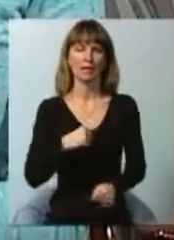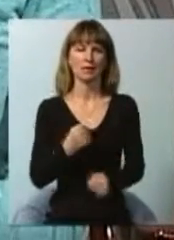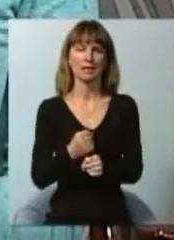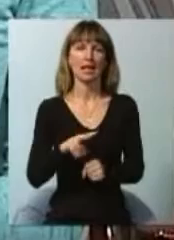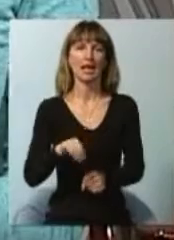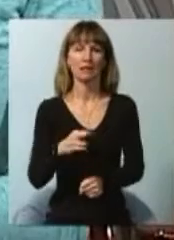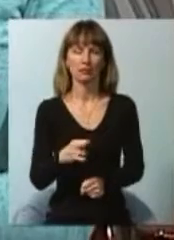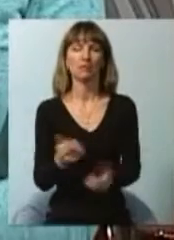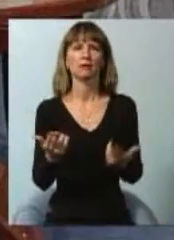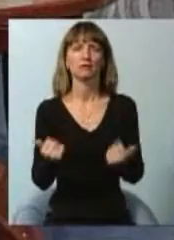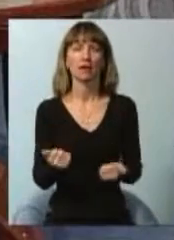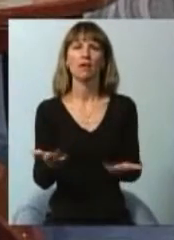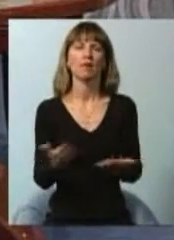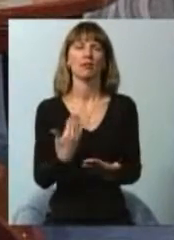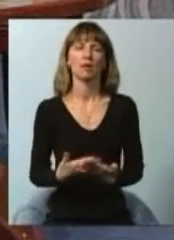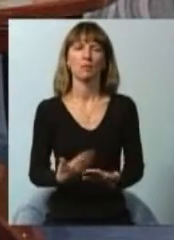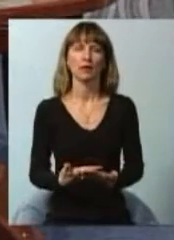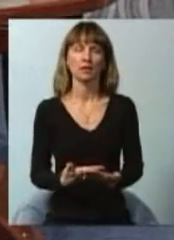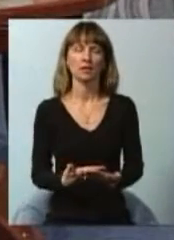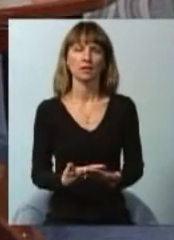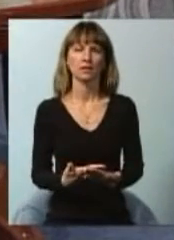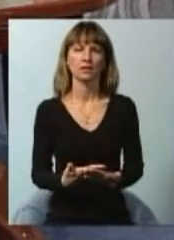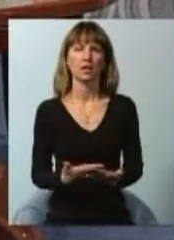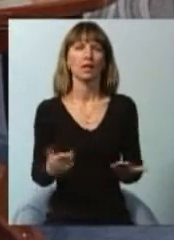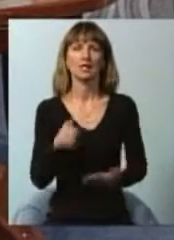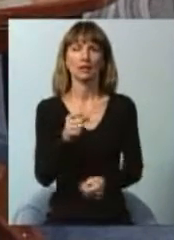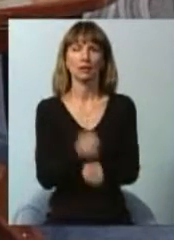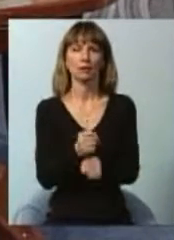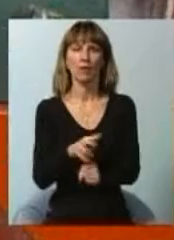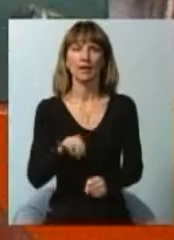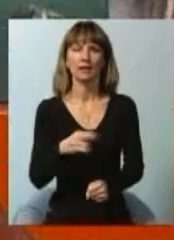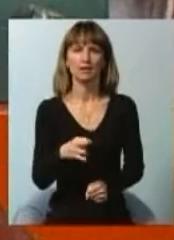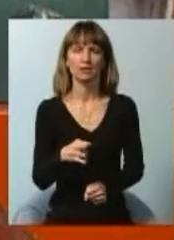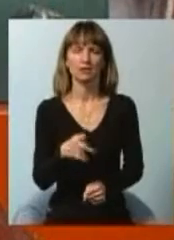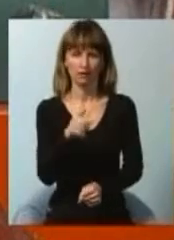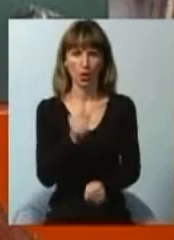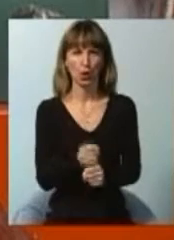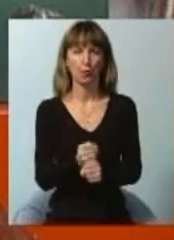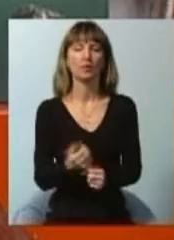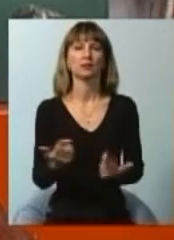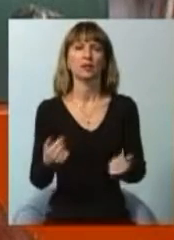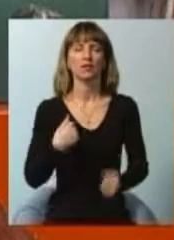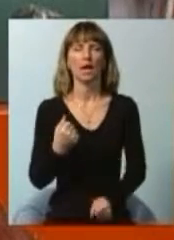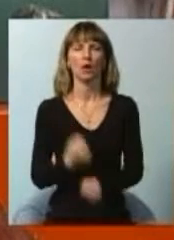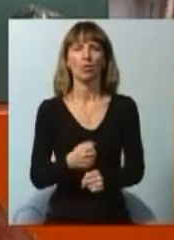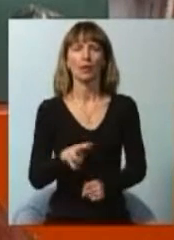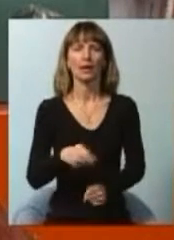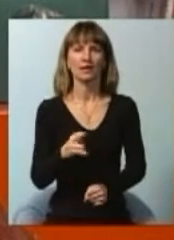Так. Наприклад, ну, як наприклад? Як ти робиш лід? Чи робиш ти? Так, я роблю